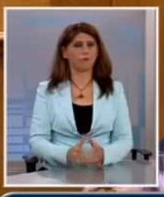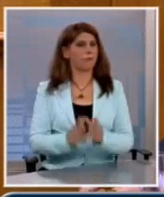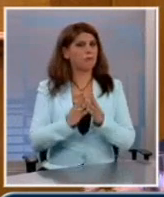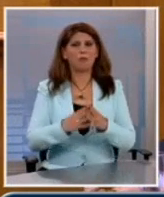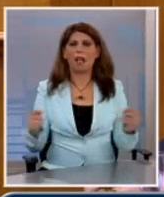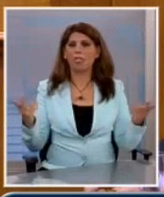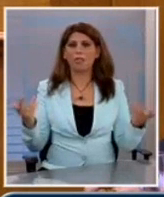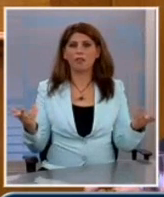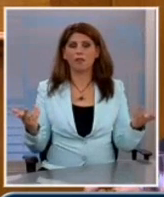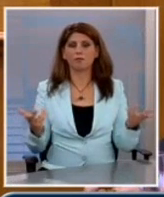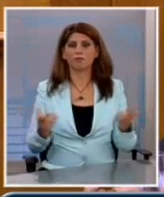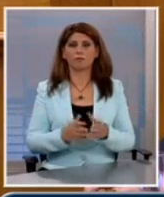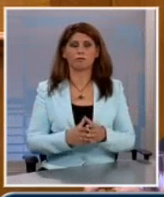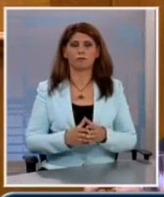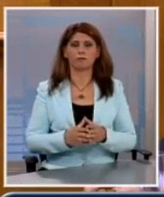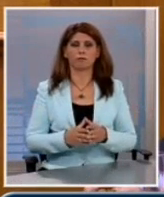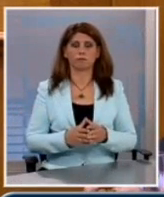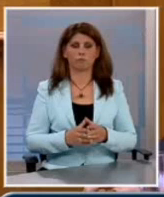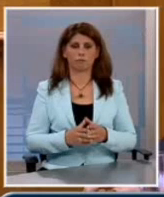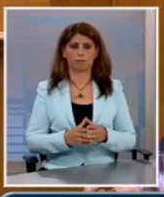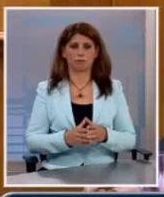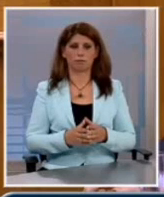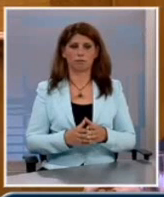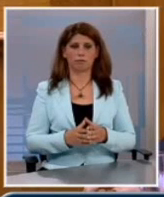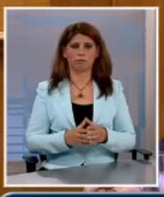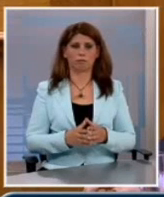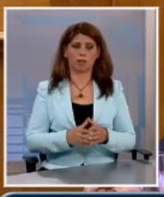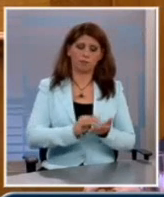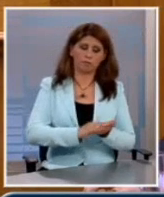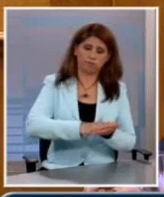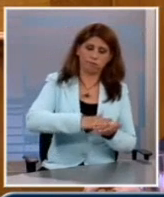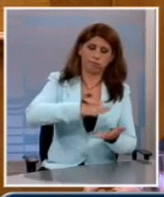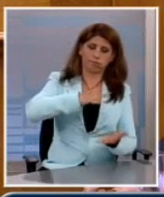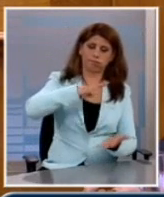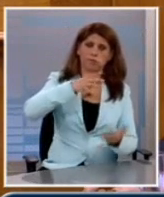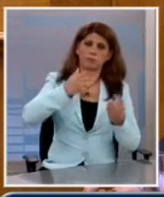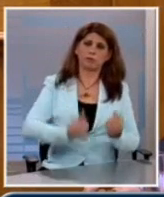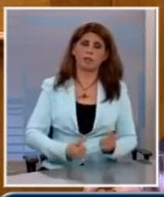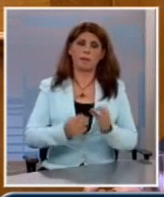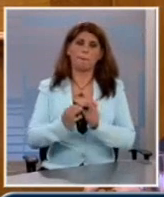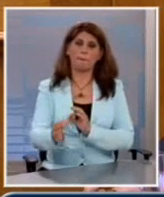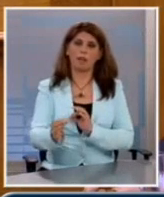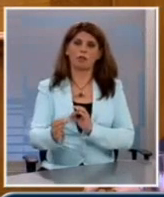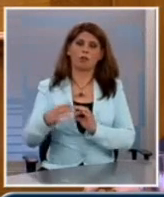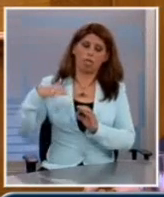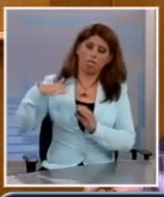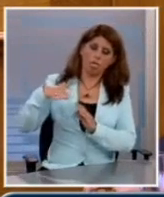χάθηκε από τη σωρευτική επιβάρηση των μέτρων και της ύφεσης που δημιούργησαν.